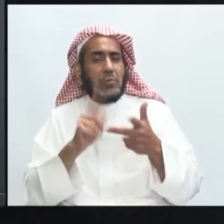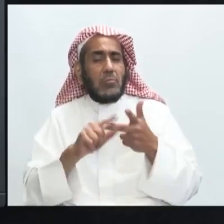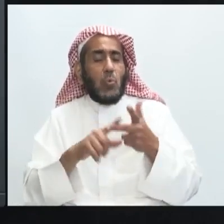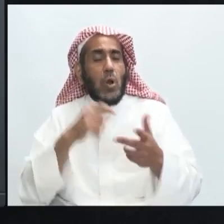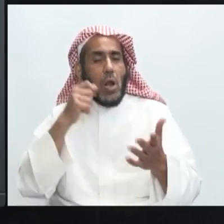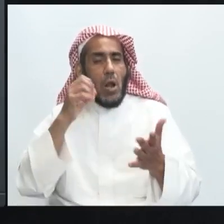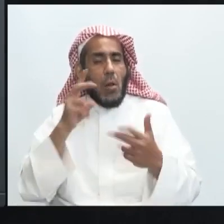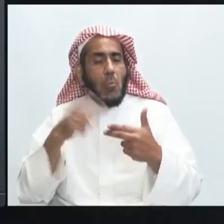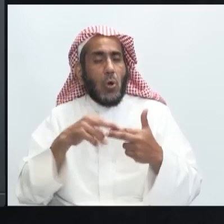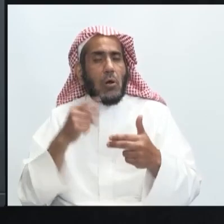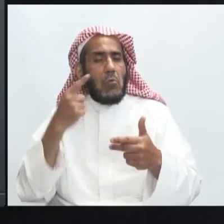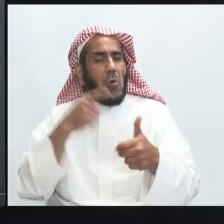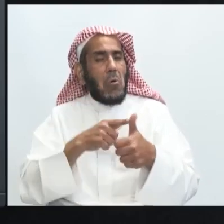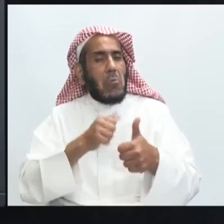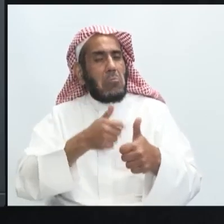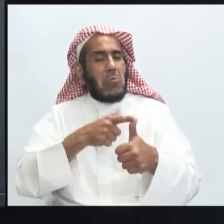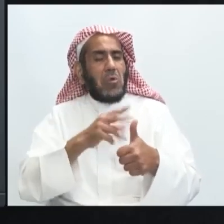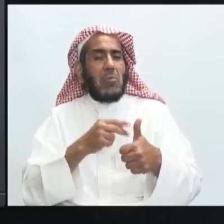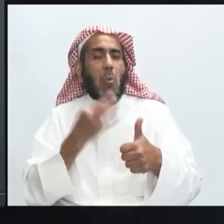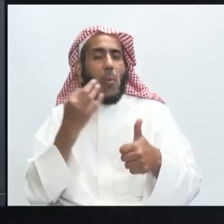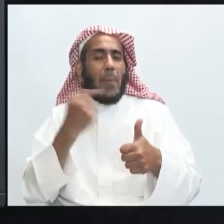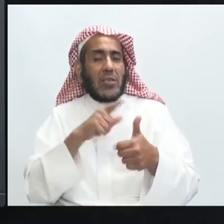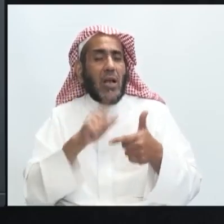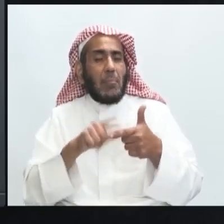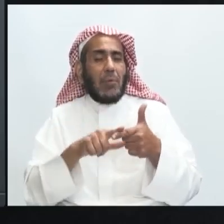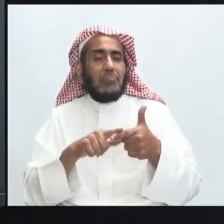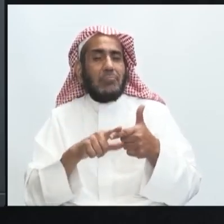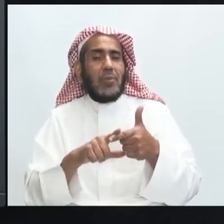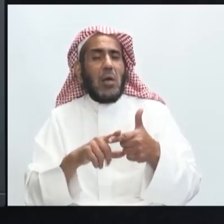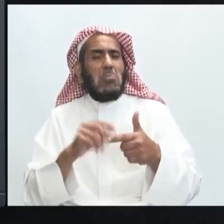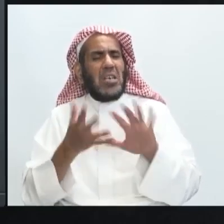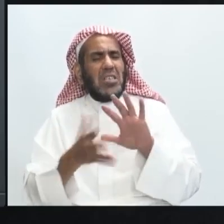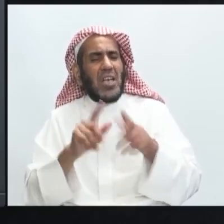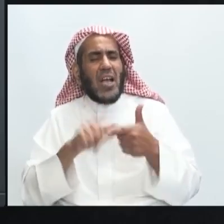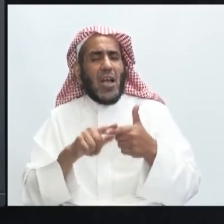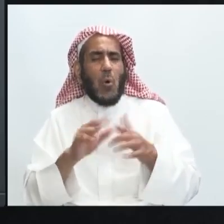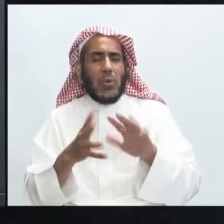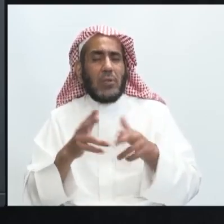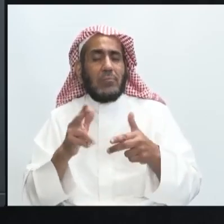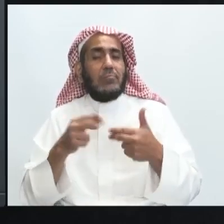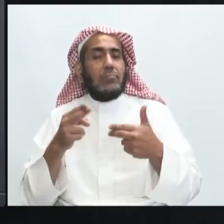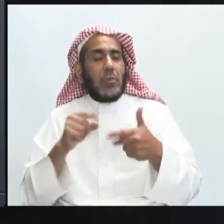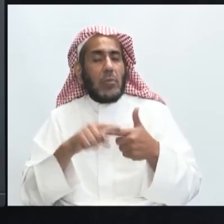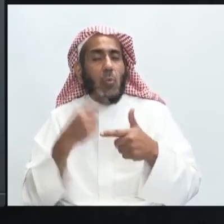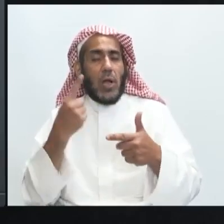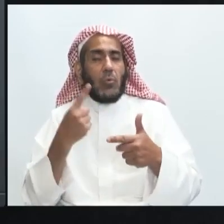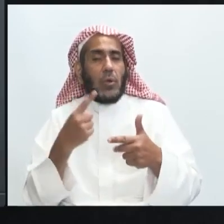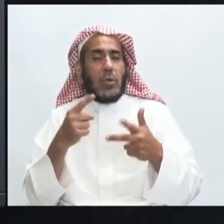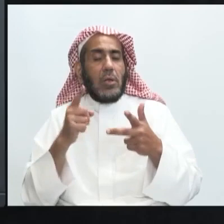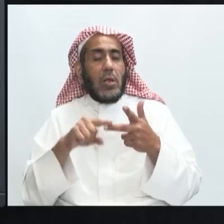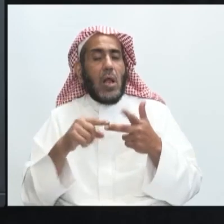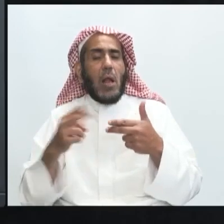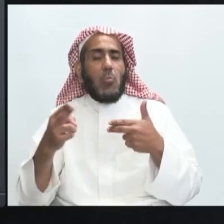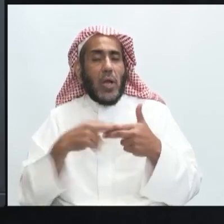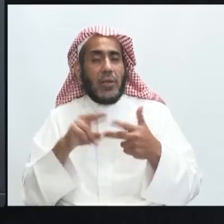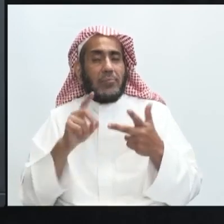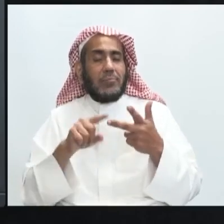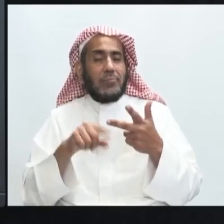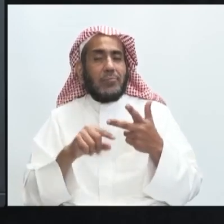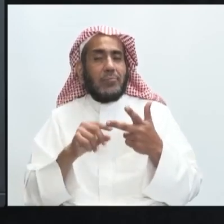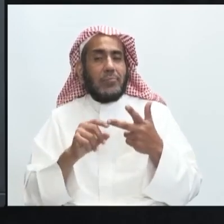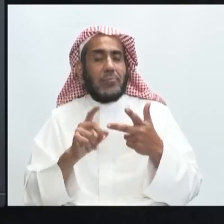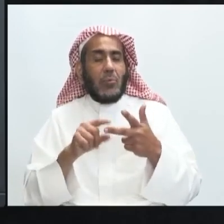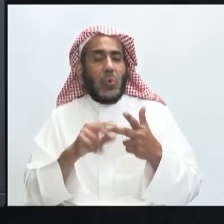وياتي لمنكر فخال الذهن تاتي خبر مباشره اما لي الشاك او المتردد فتاتي مؤكد واحد اما للمنكر